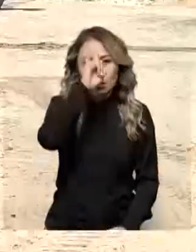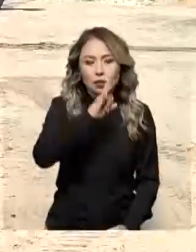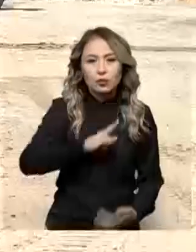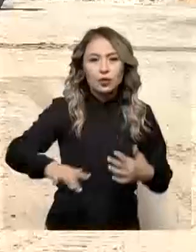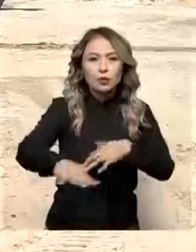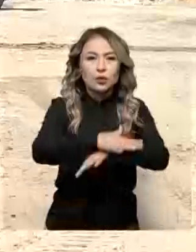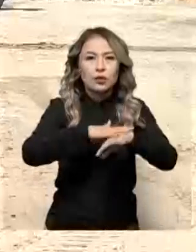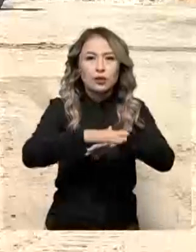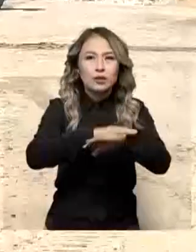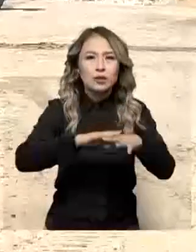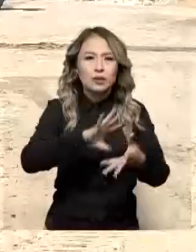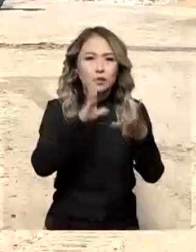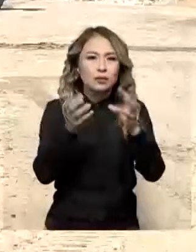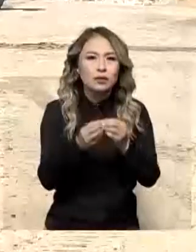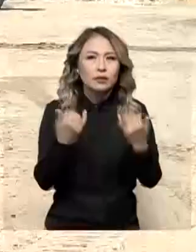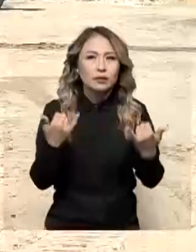қорынан 20 үйдікі